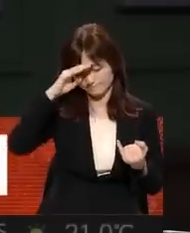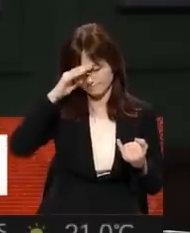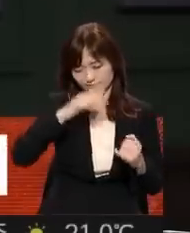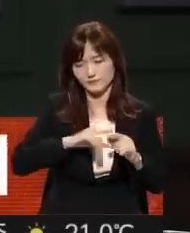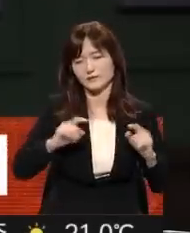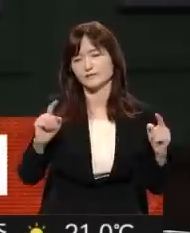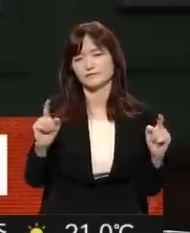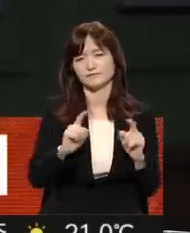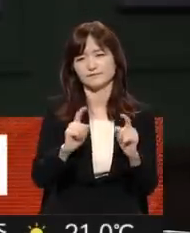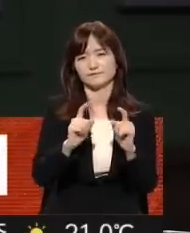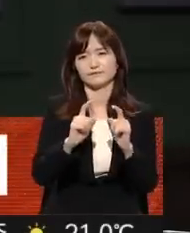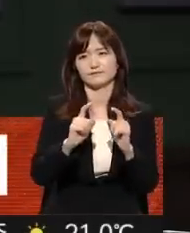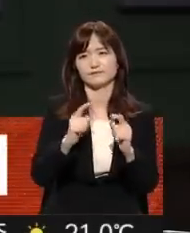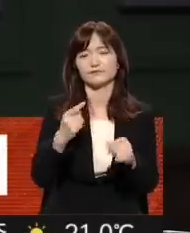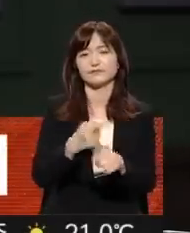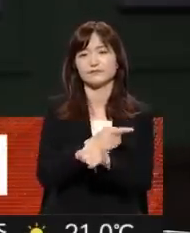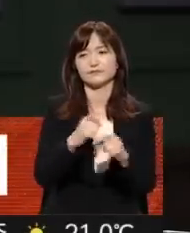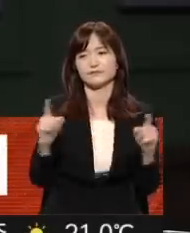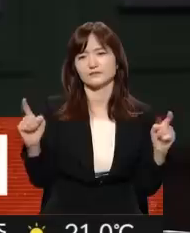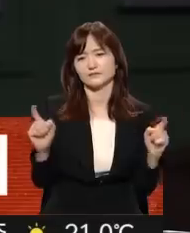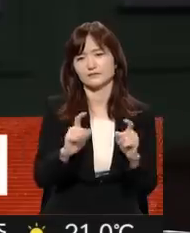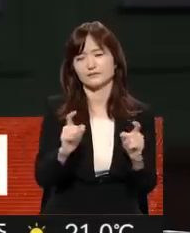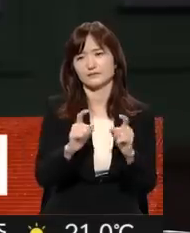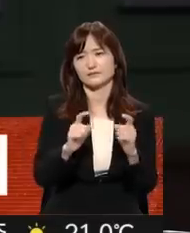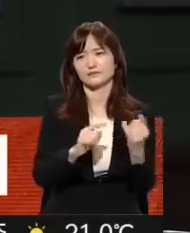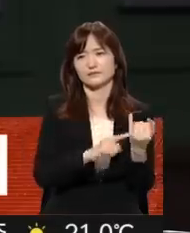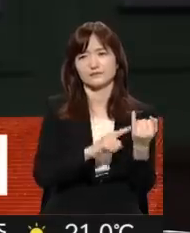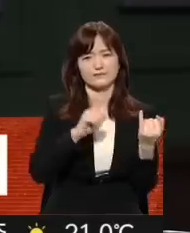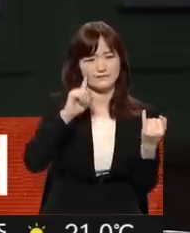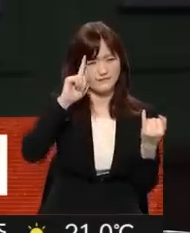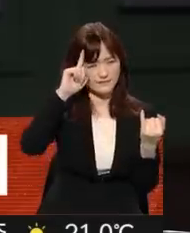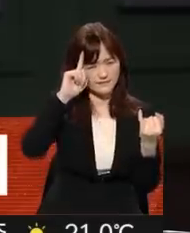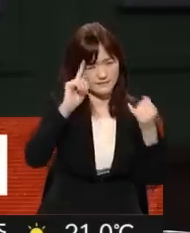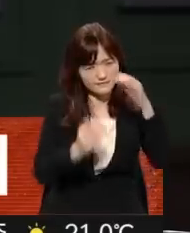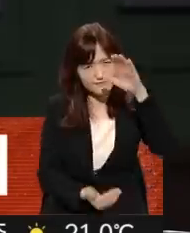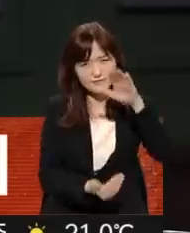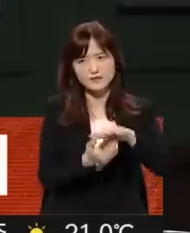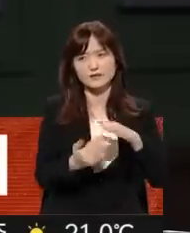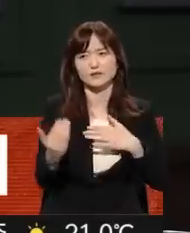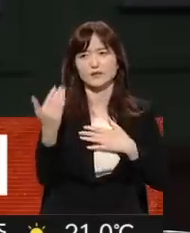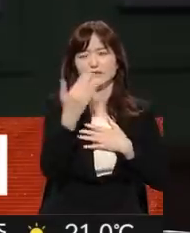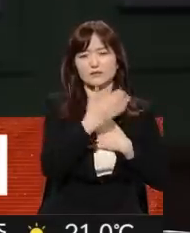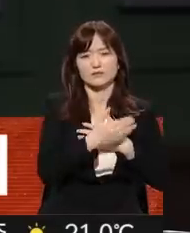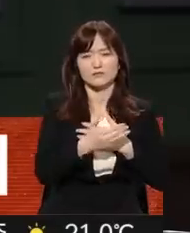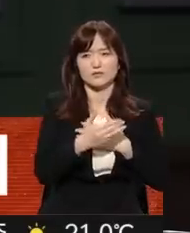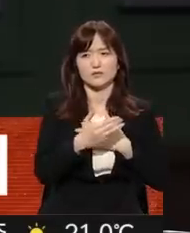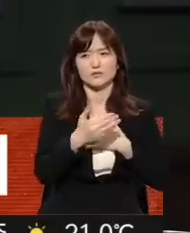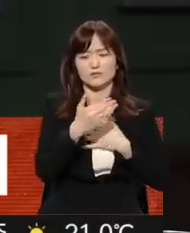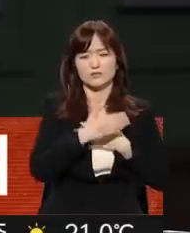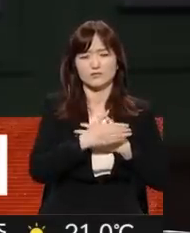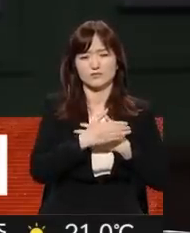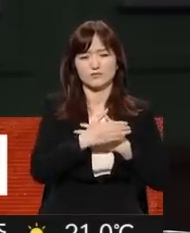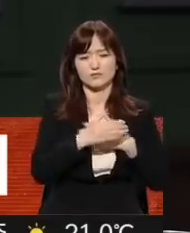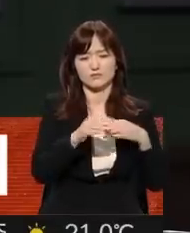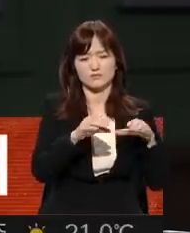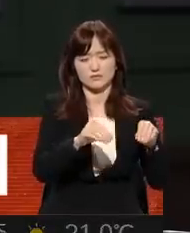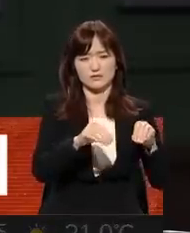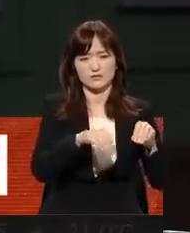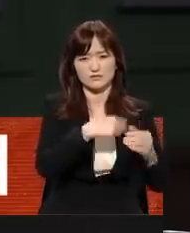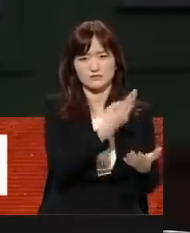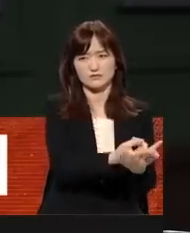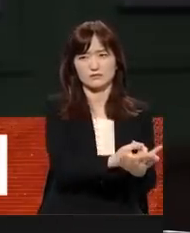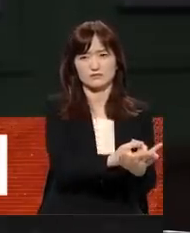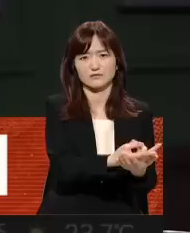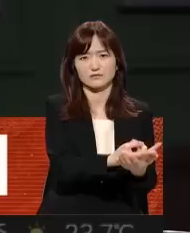됐습니다. 한 시간 넘게 싸우다가 이 김 씨가 스트레스가 극에 달하면서 몸에 경직이 와서 그대로 넘어지게 됐습니다. 그